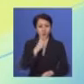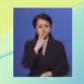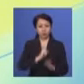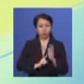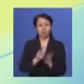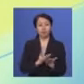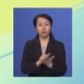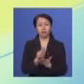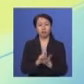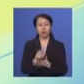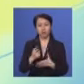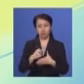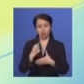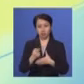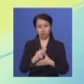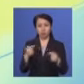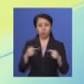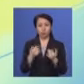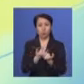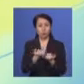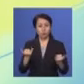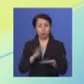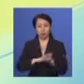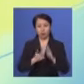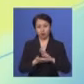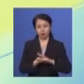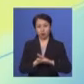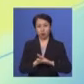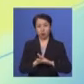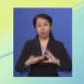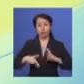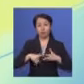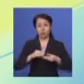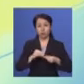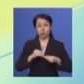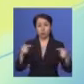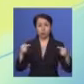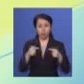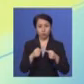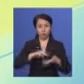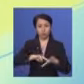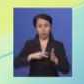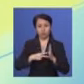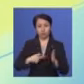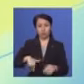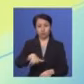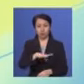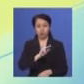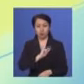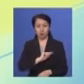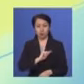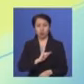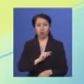источники финансирования и назвал определенные условия договора. В результате составлен конкретный план совместных действий. Кроме